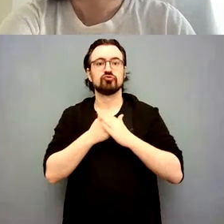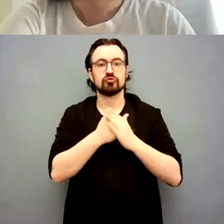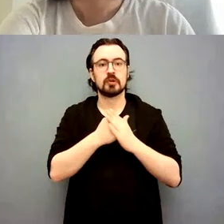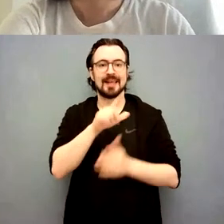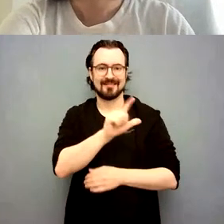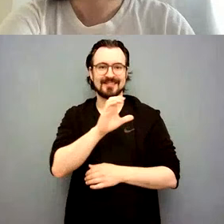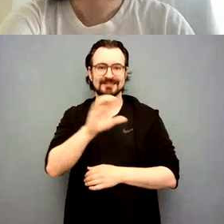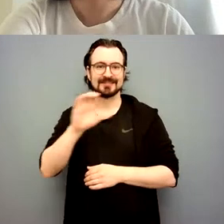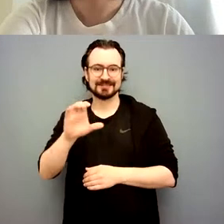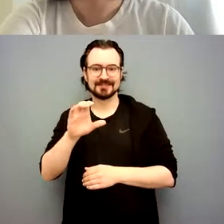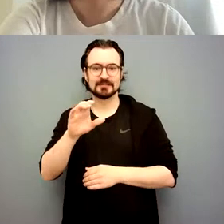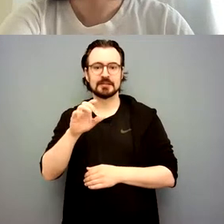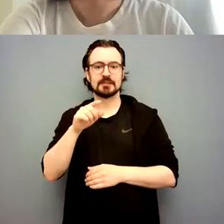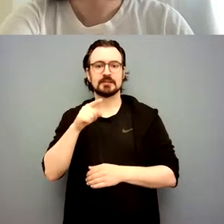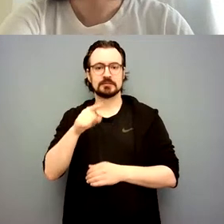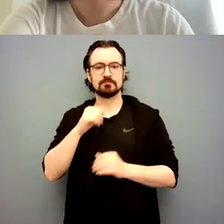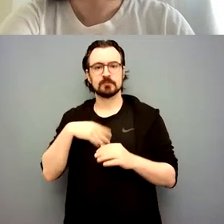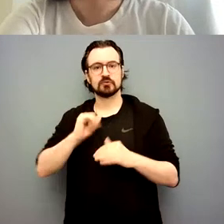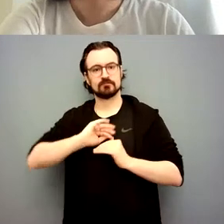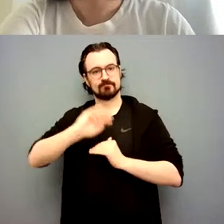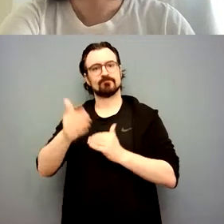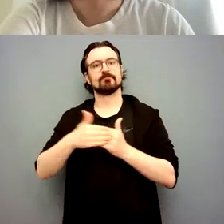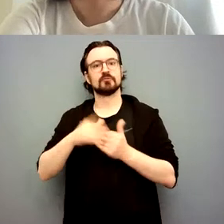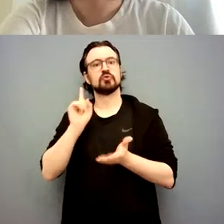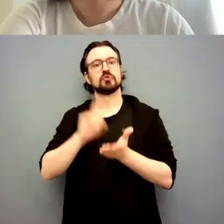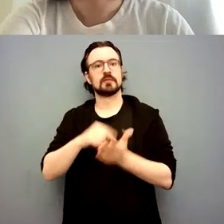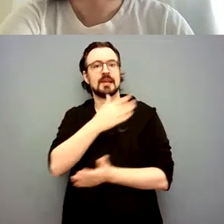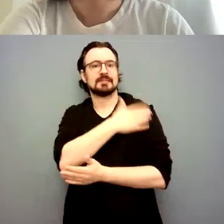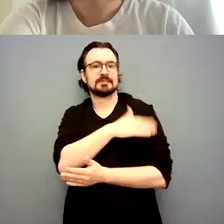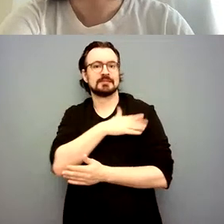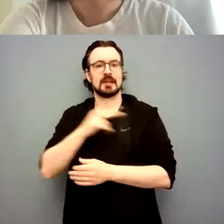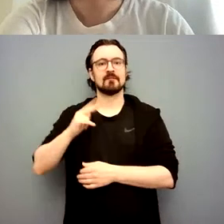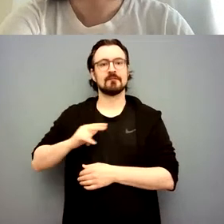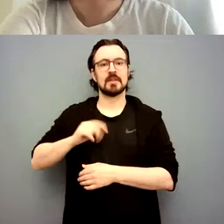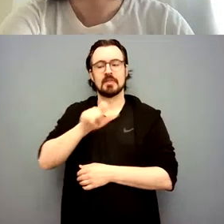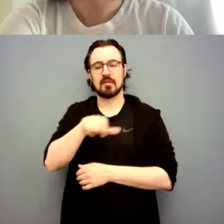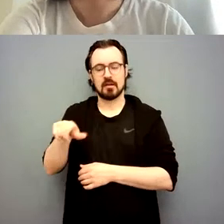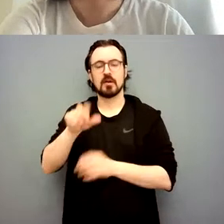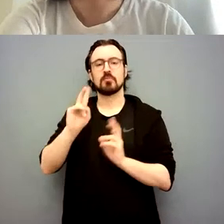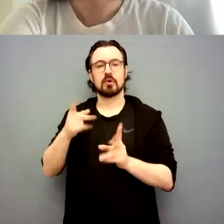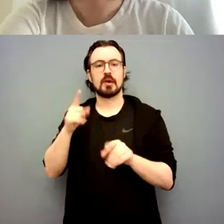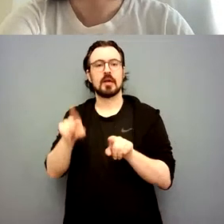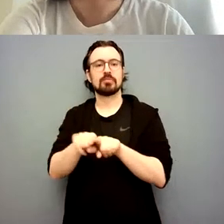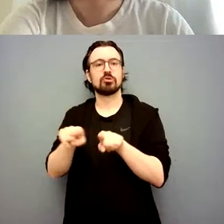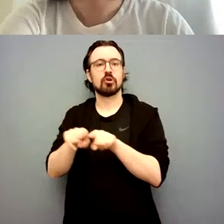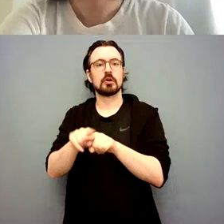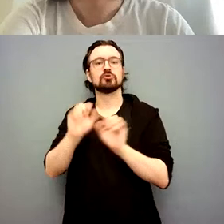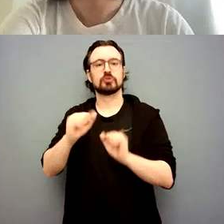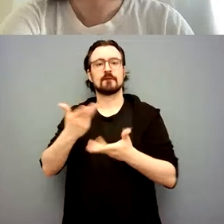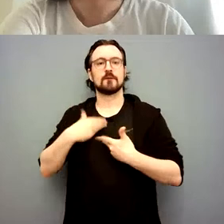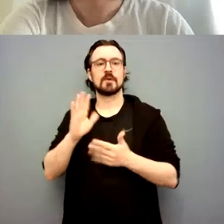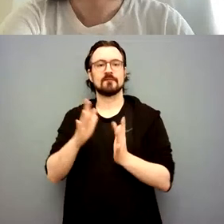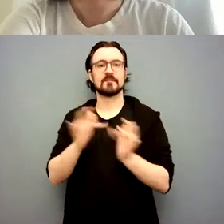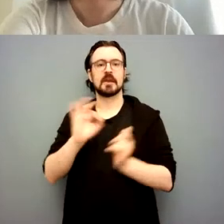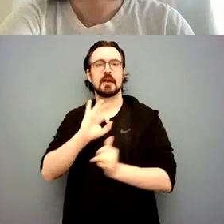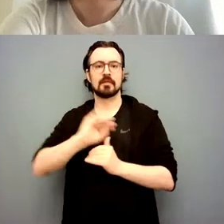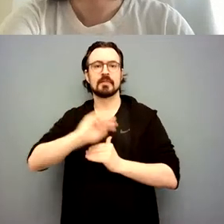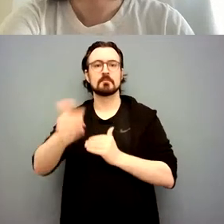LSS den återupprättas så att assistansanvändare och deras anhöriga kan få sin frihet